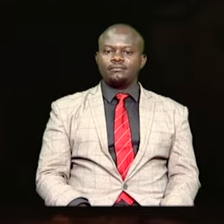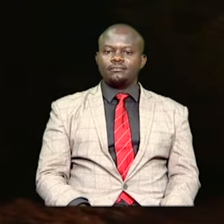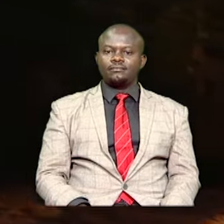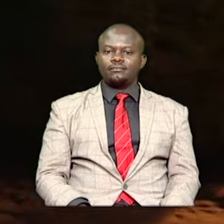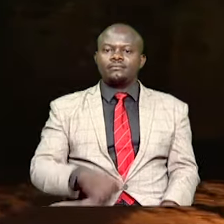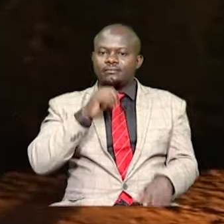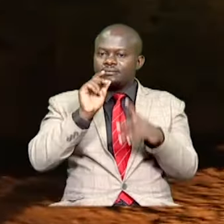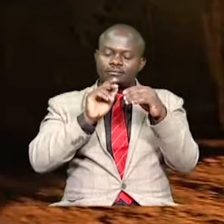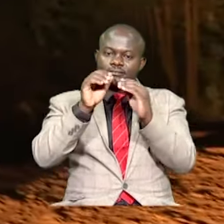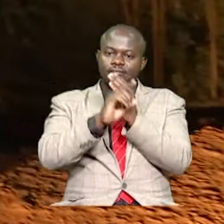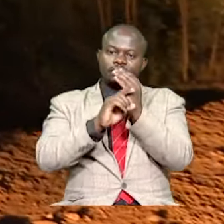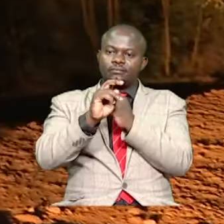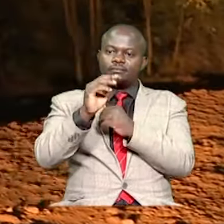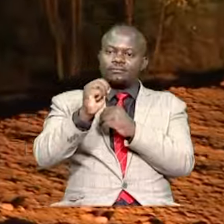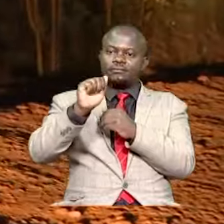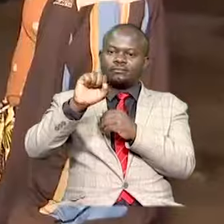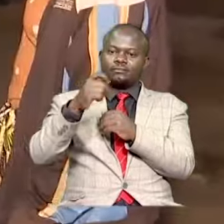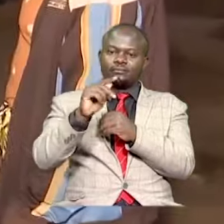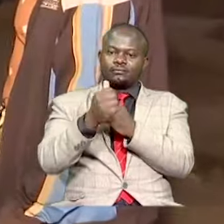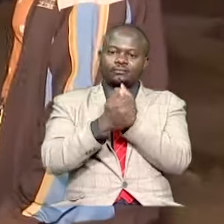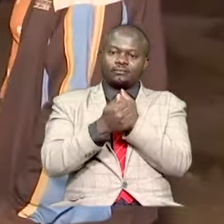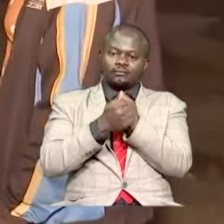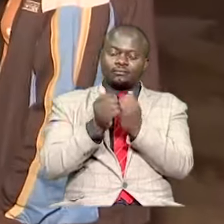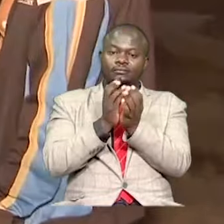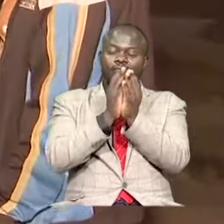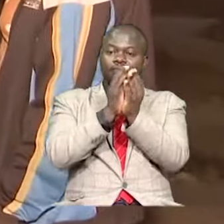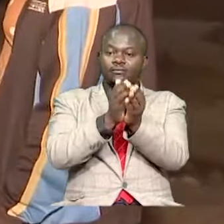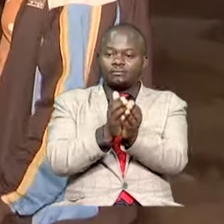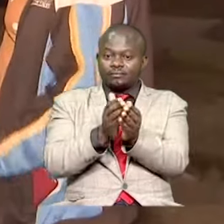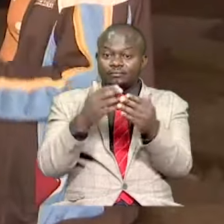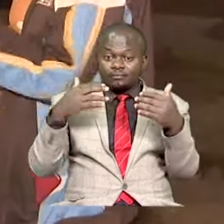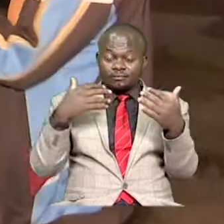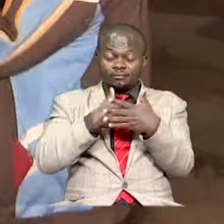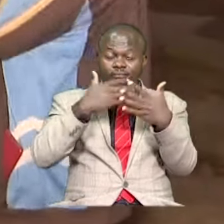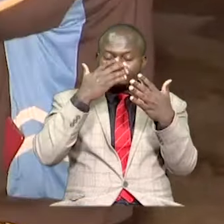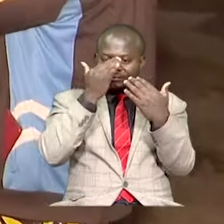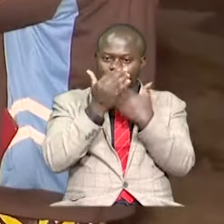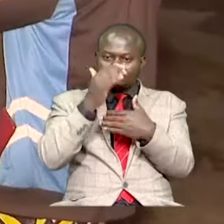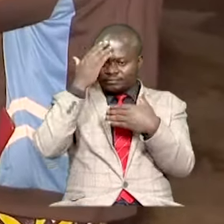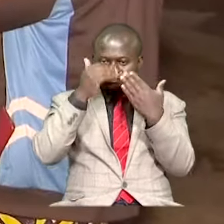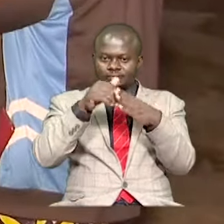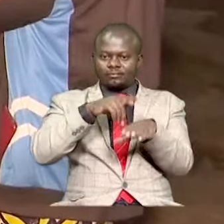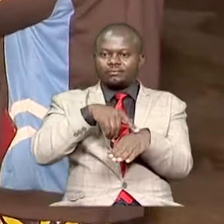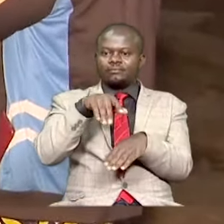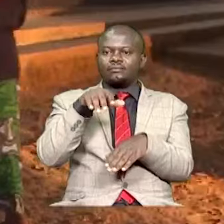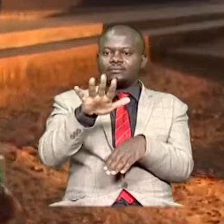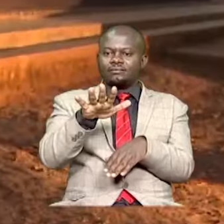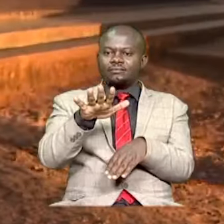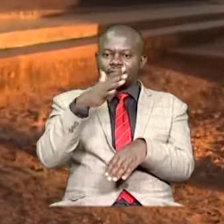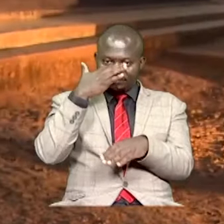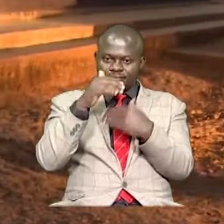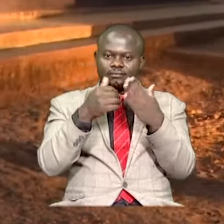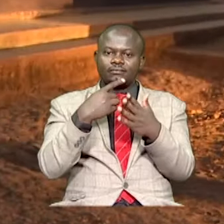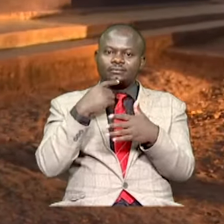ntabwo abaturage bo mu turere twa Nyamasheke Rubavu Rusizi na Rutsiro bakanzwe n'igicuku kuko hagana saa 11 z'igitondo cyo kuri uyu wa